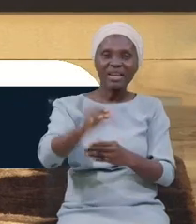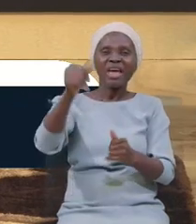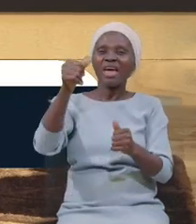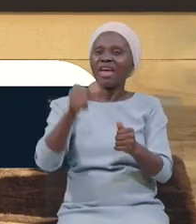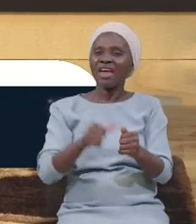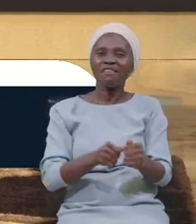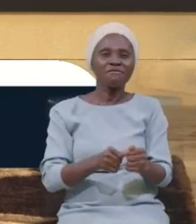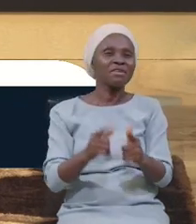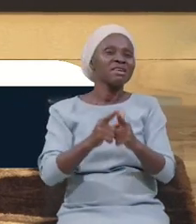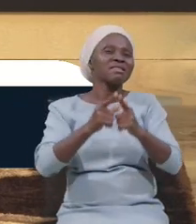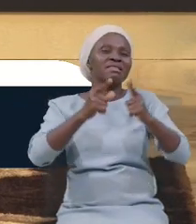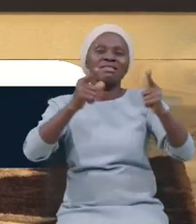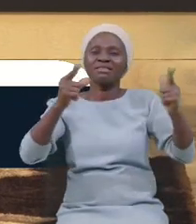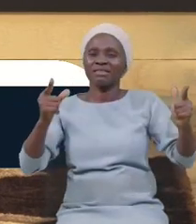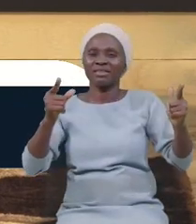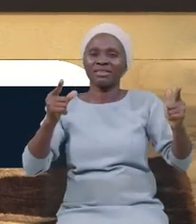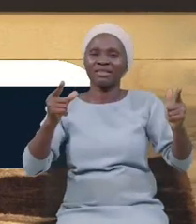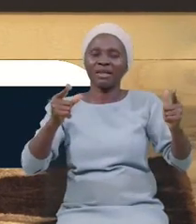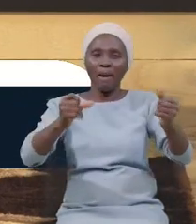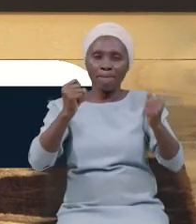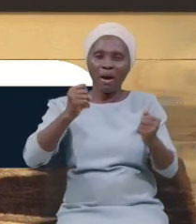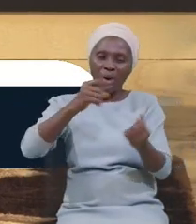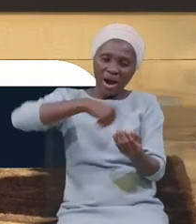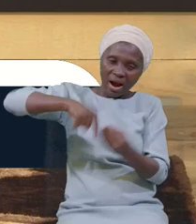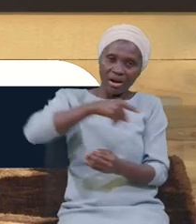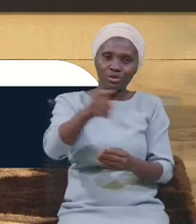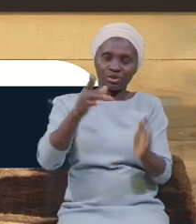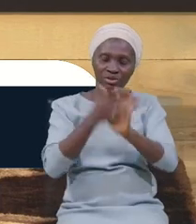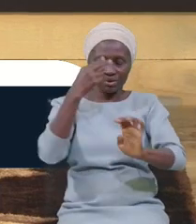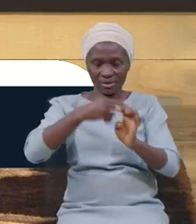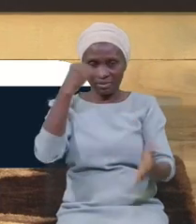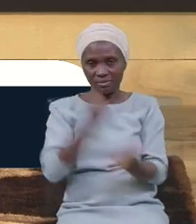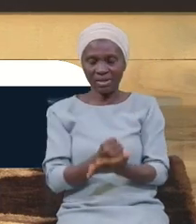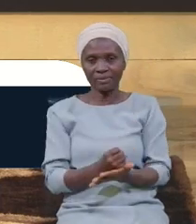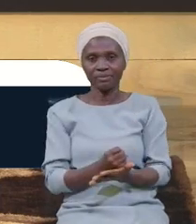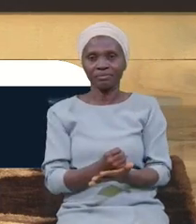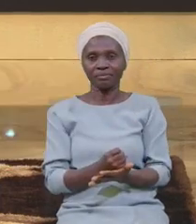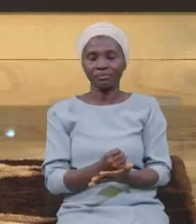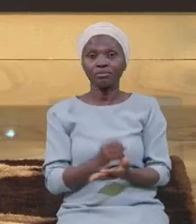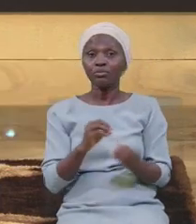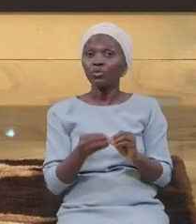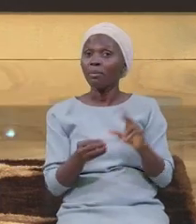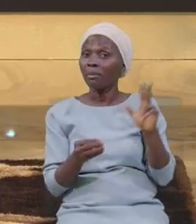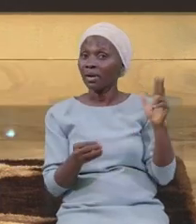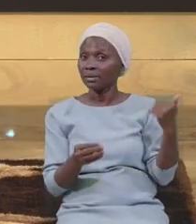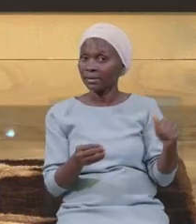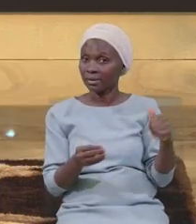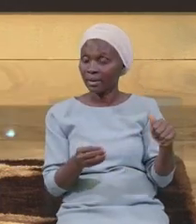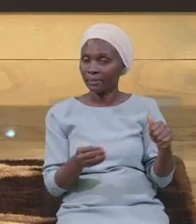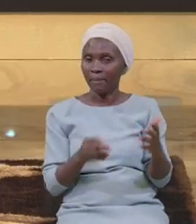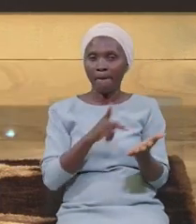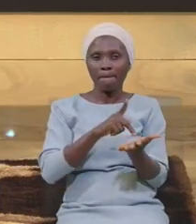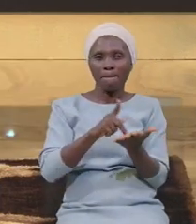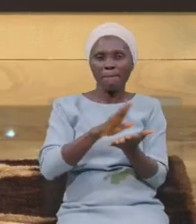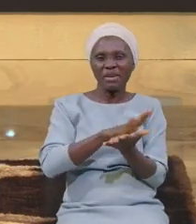Vous allez pénétrer dans tous les domaines surnaturels au nom de Jésus. Numéro 3.